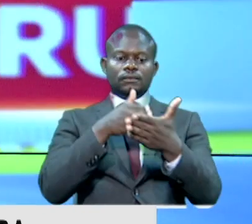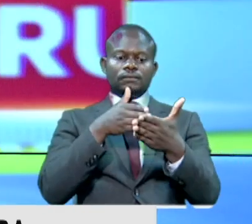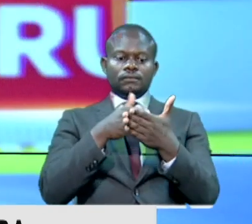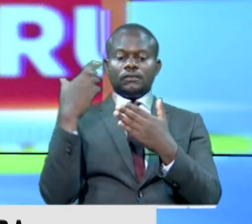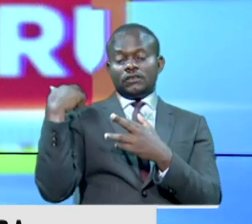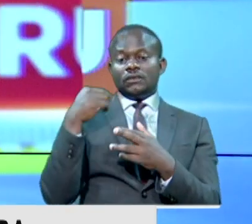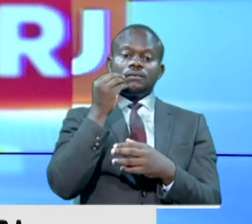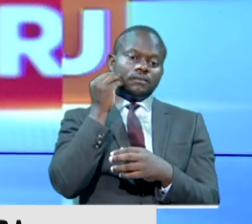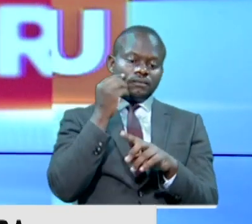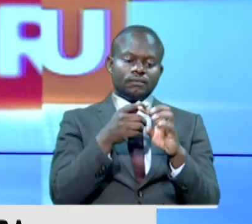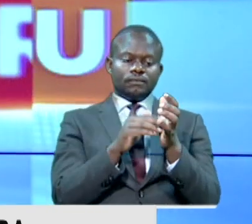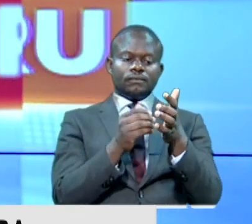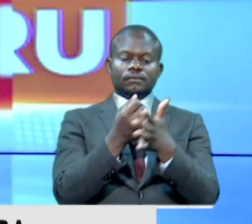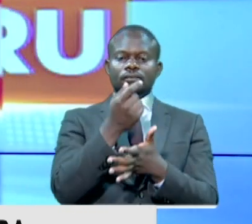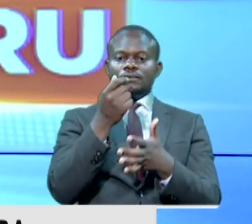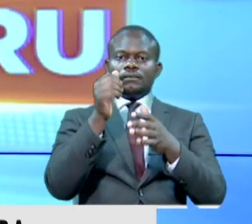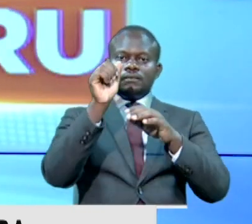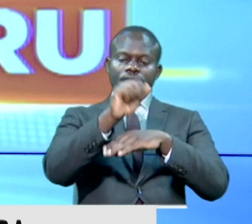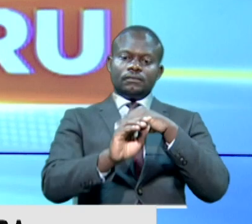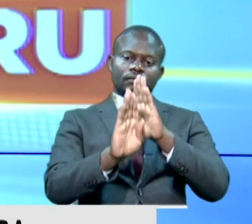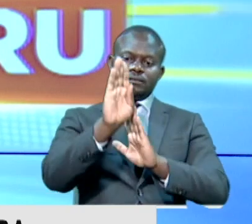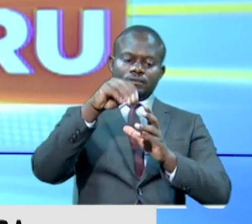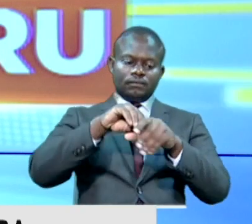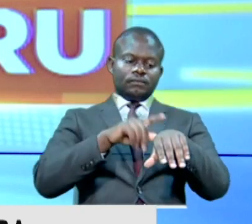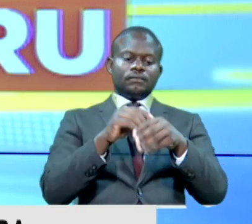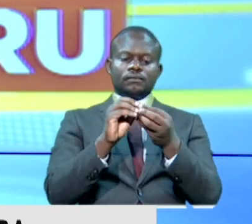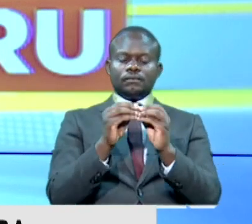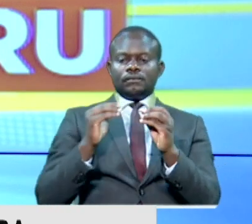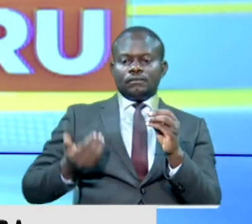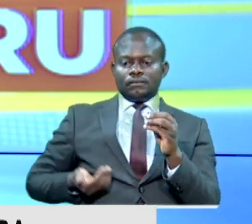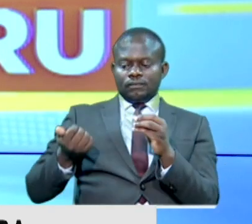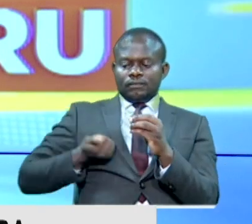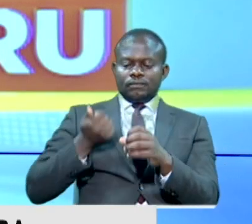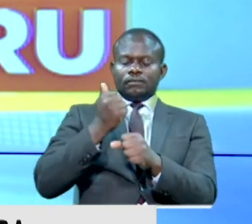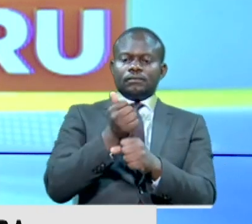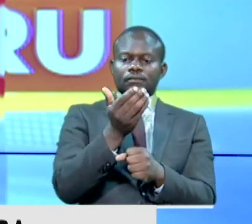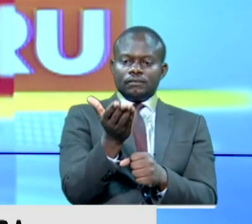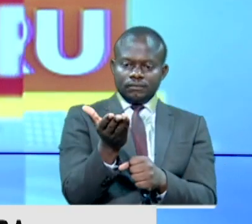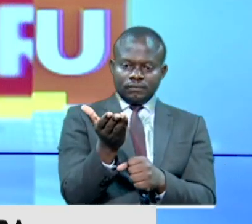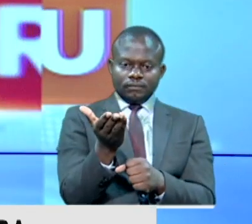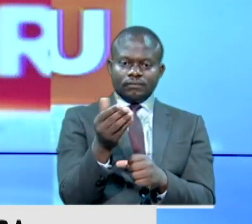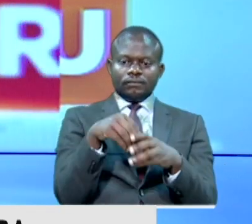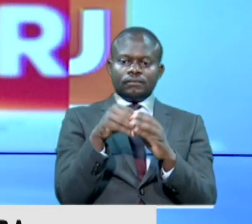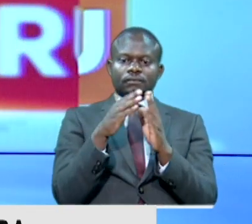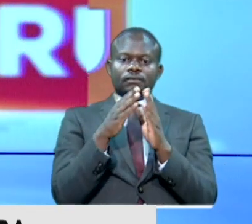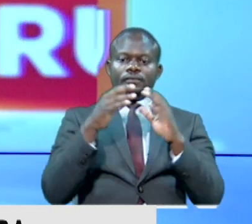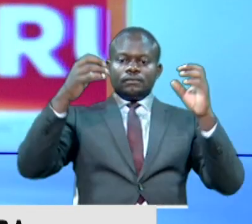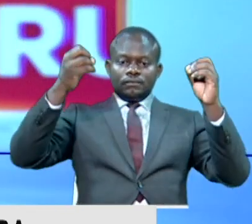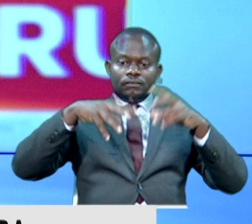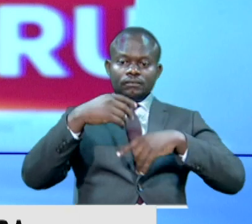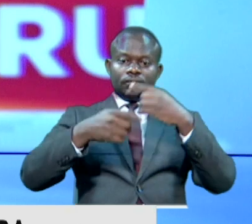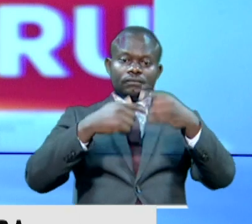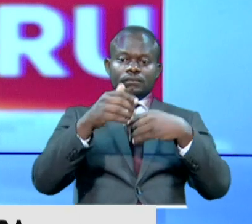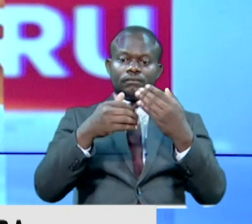kandi kagatuma barushaho gutera imbere ni mugihe rero umubare w'abagore n'abakobwa bakora uyu mwuga mu mujyi wa Kigali ngo ukomeje